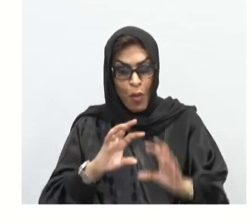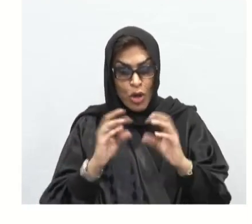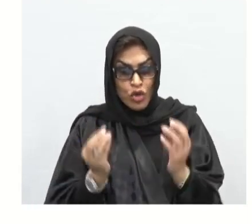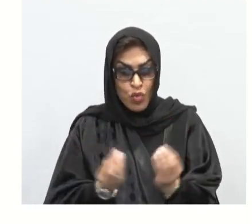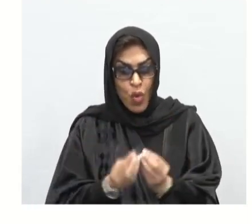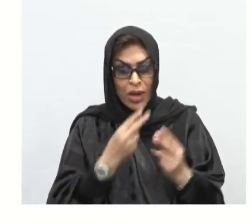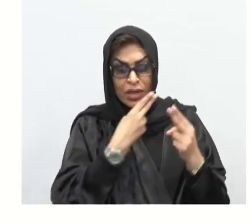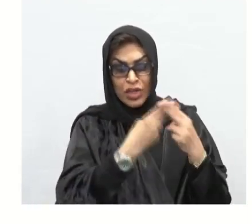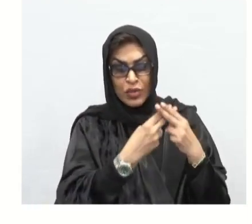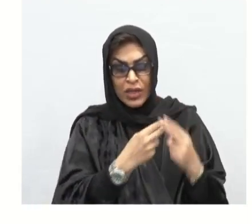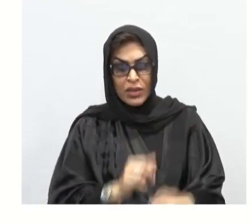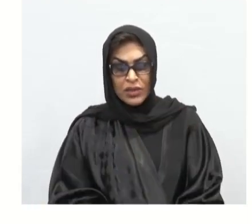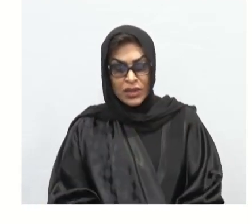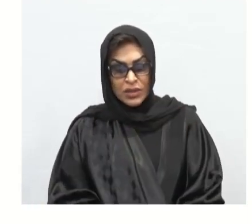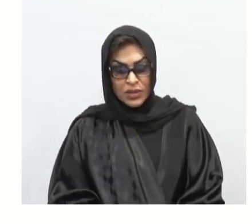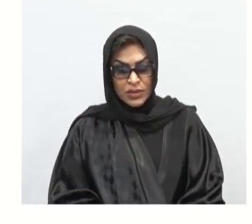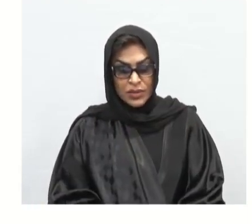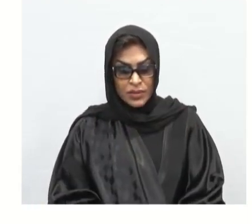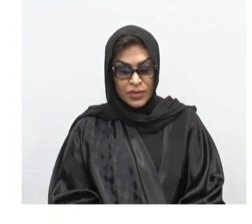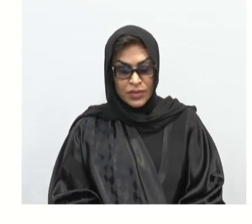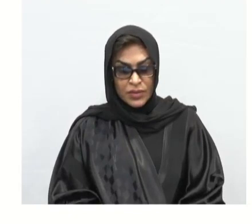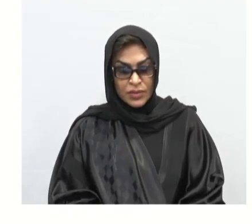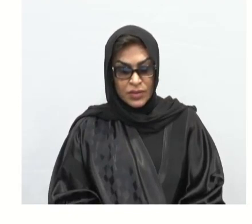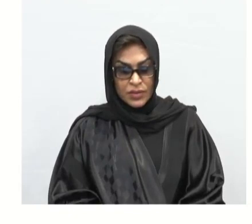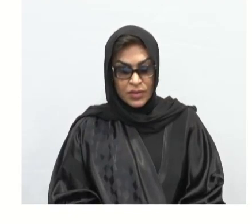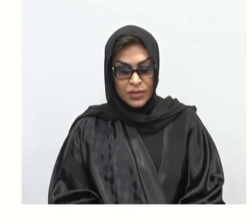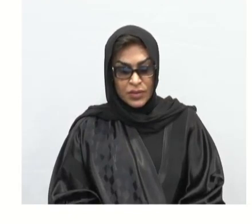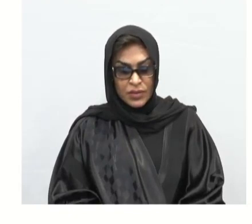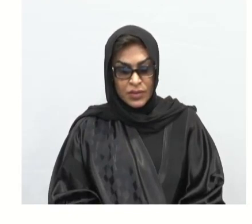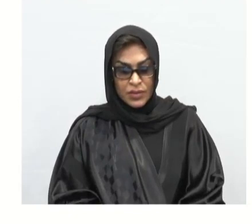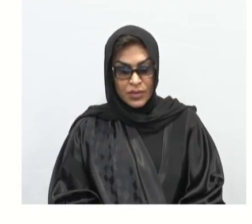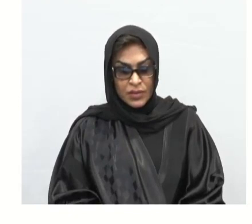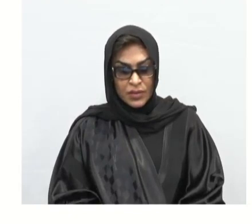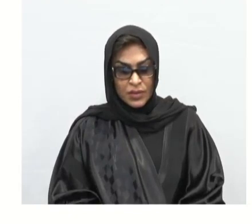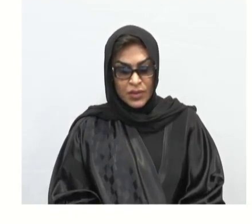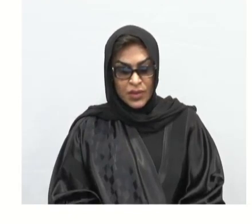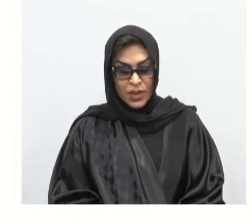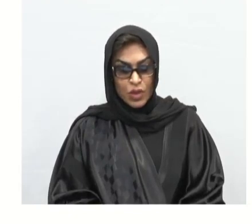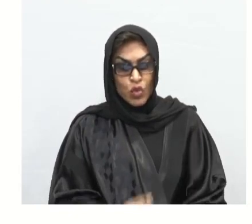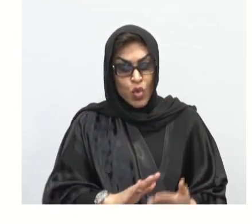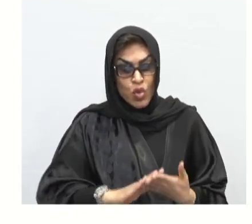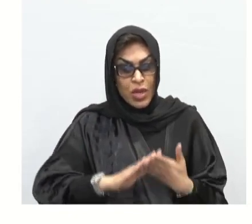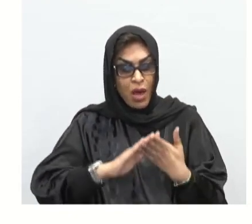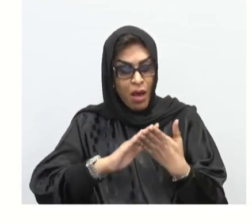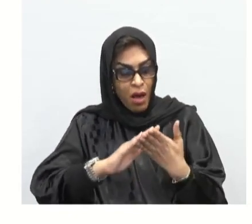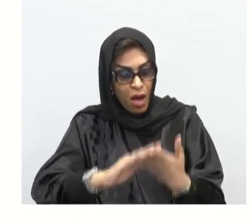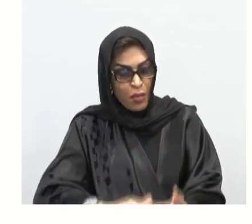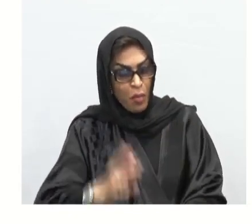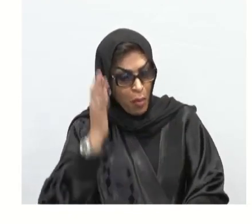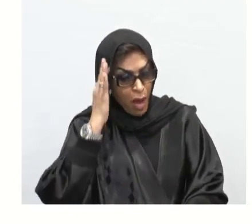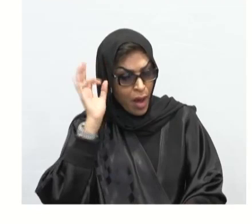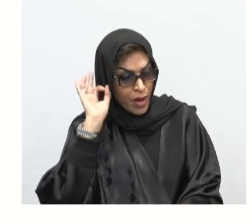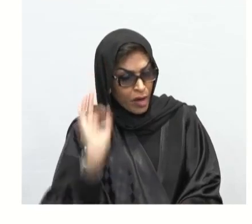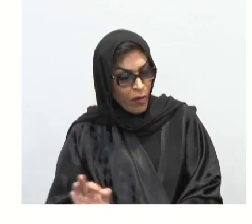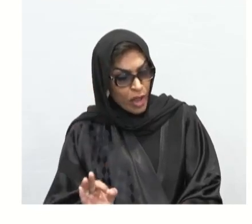ذكرنا بان المجموعات النجميه لها فوائد منها انها تساعدنا في معرفه الفصول الارض